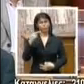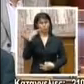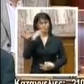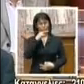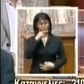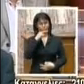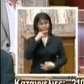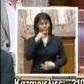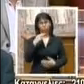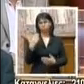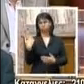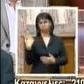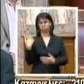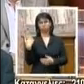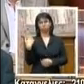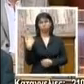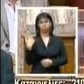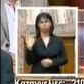πριν από